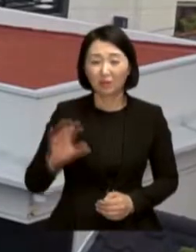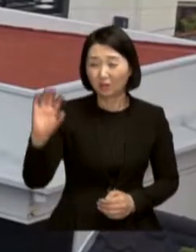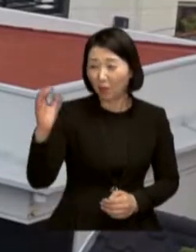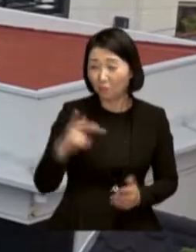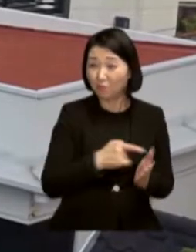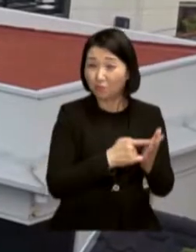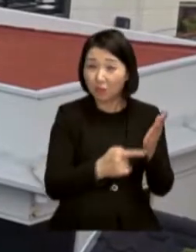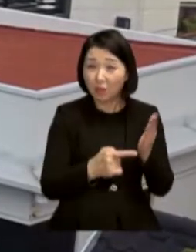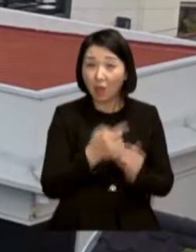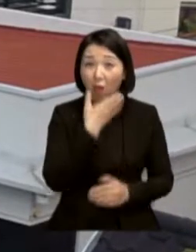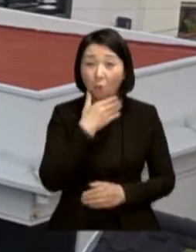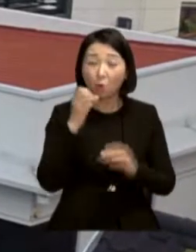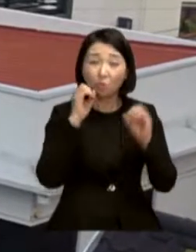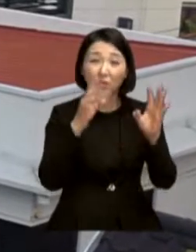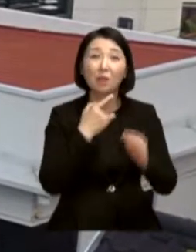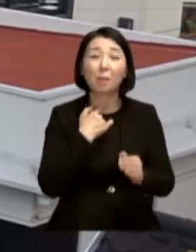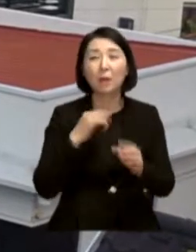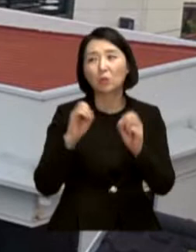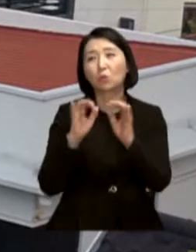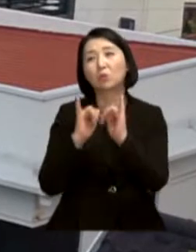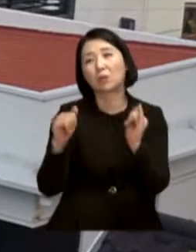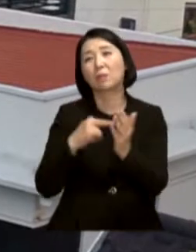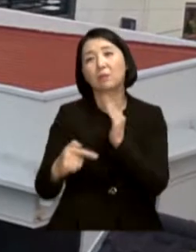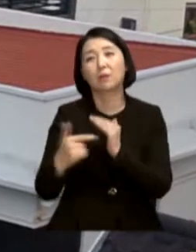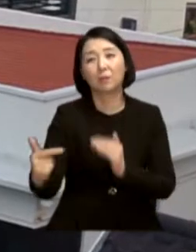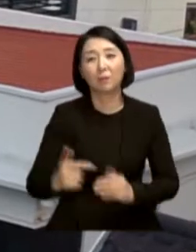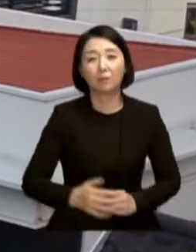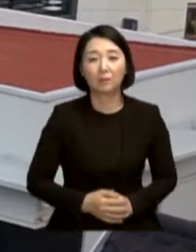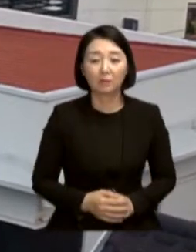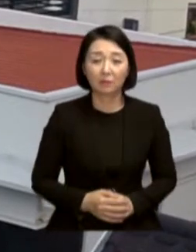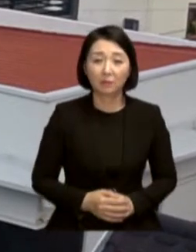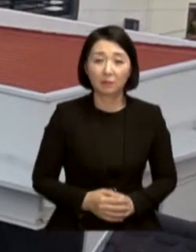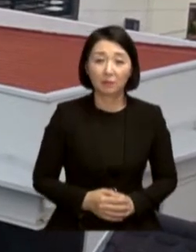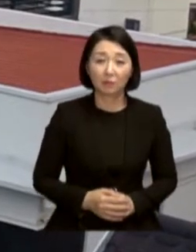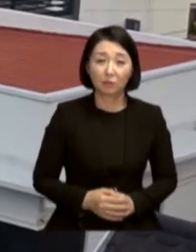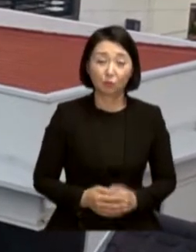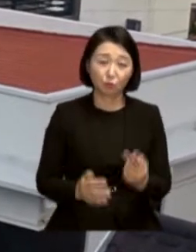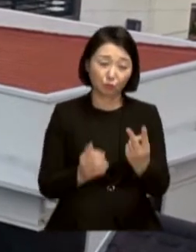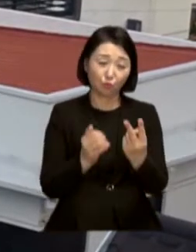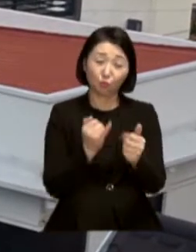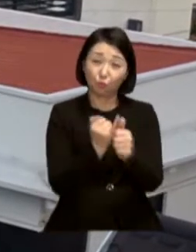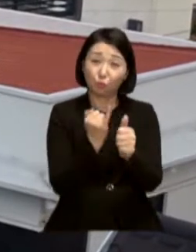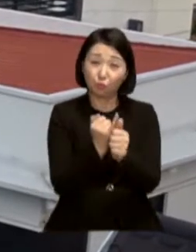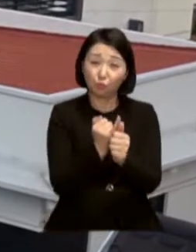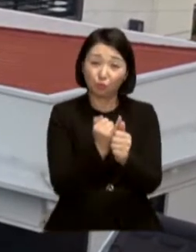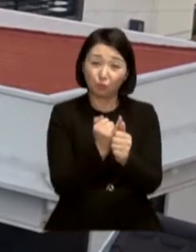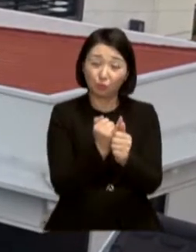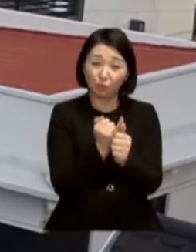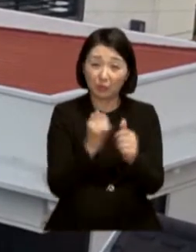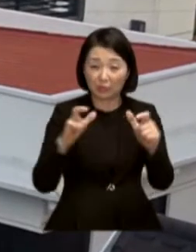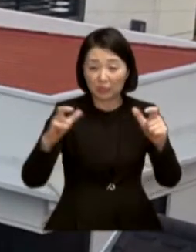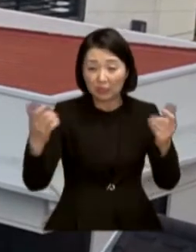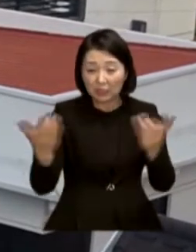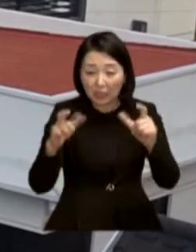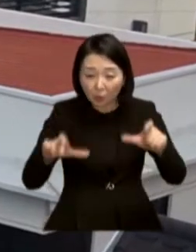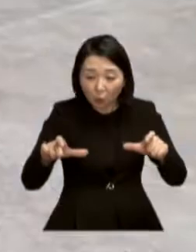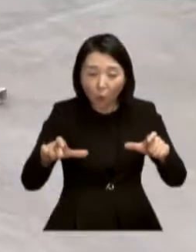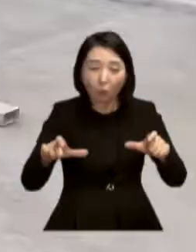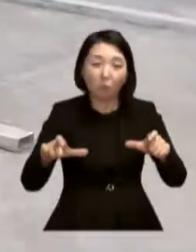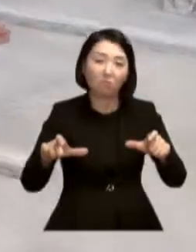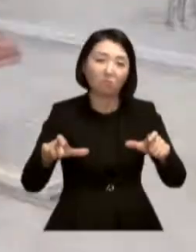태풍 피해는 복음을 전하던 선교사들에게도 이어졌다. 이희석, 장지연 선교사의 사역지도 큰 타격을